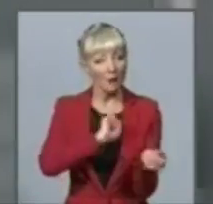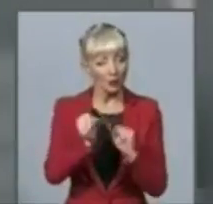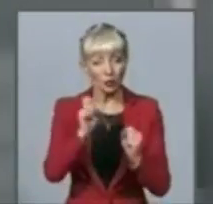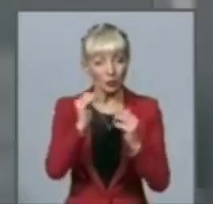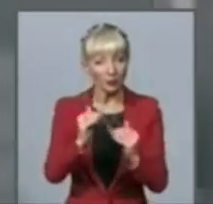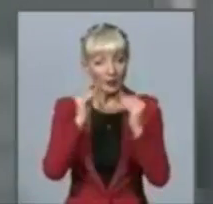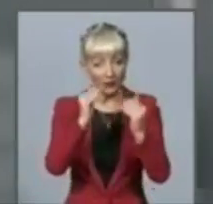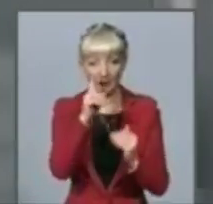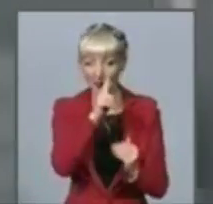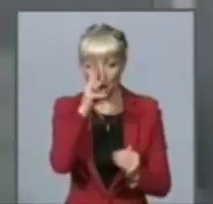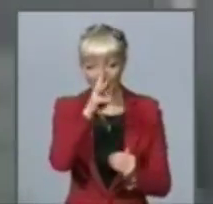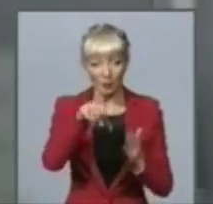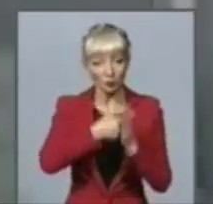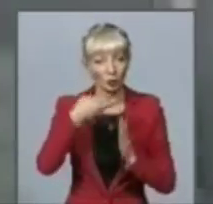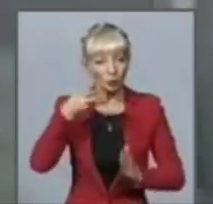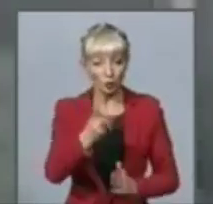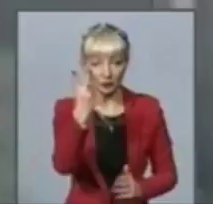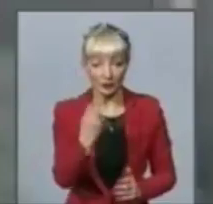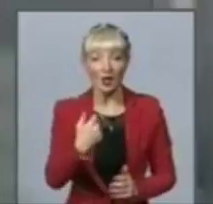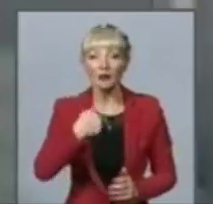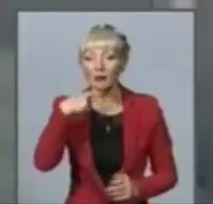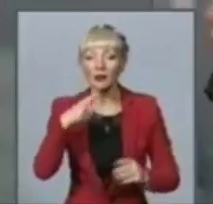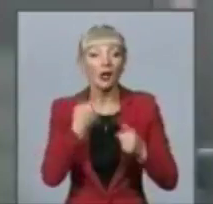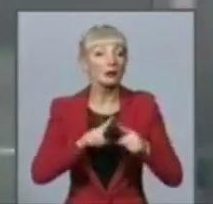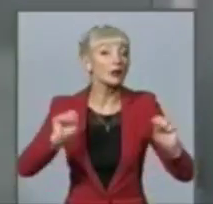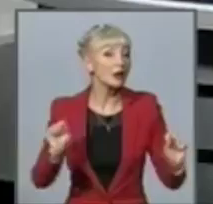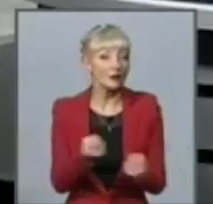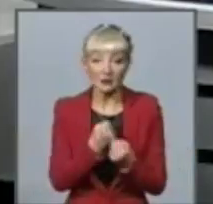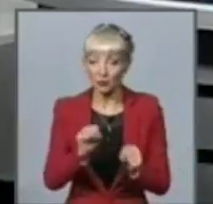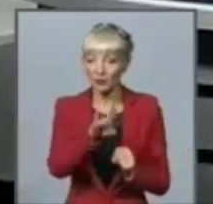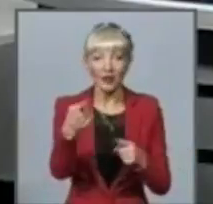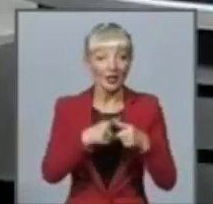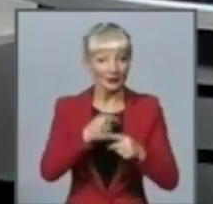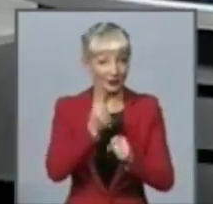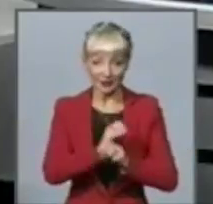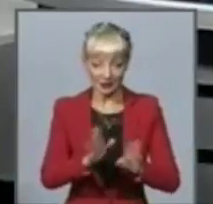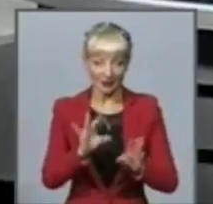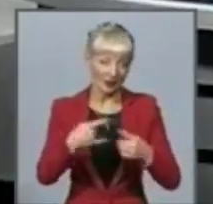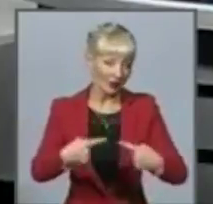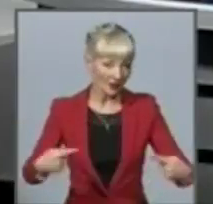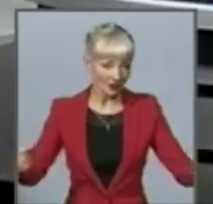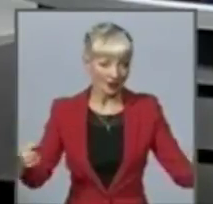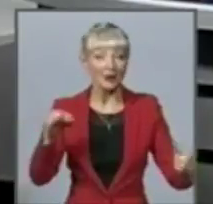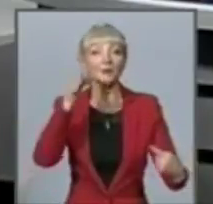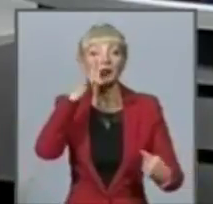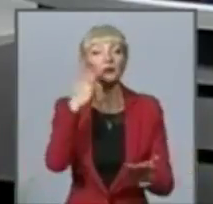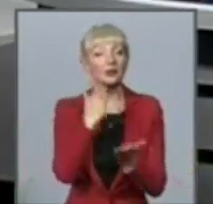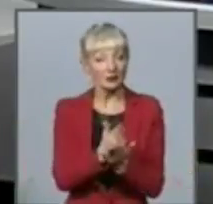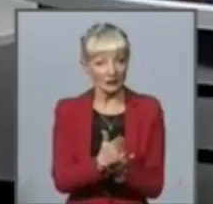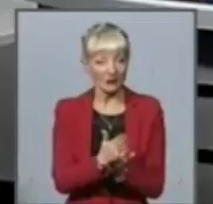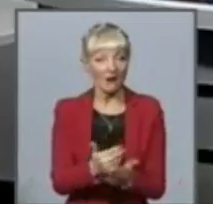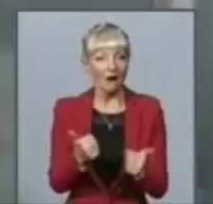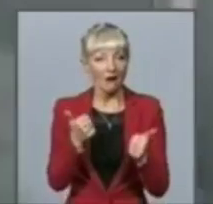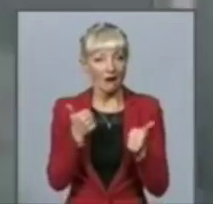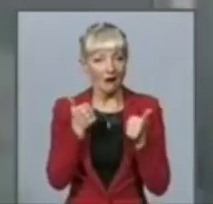українцям до 3200 гривень. Нам казали, це неможливо, ви цього не зробите і так далі, і так далі. Коли є позитивний ефект,